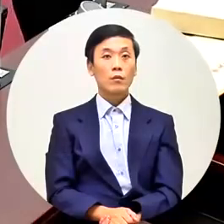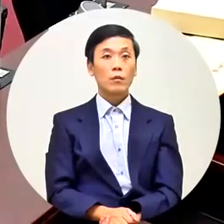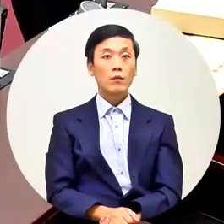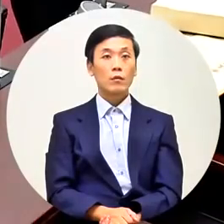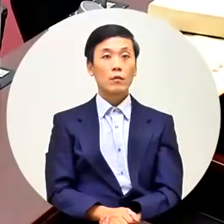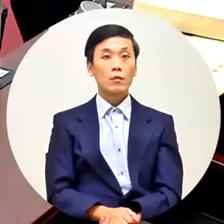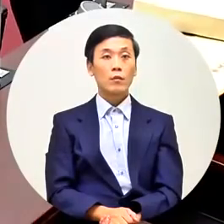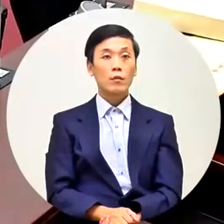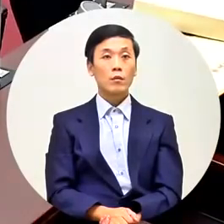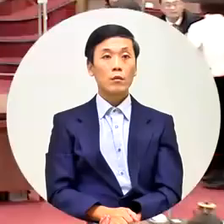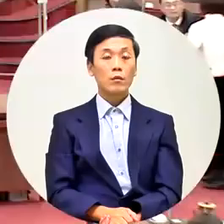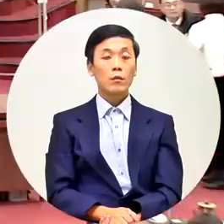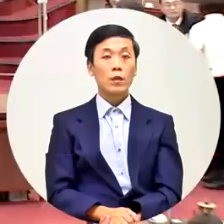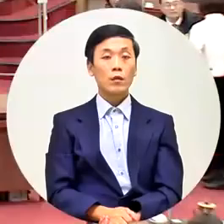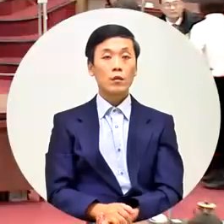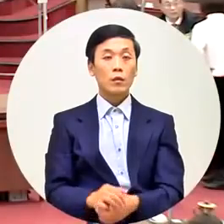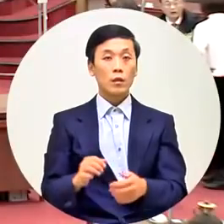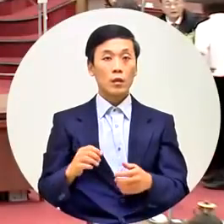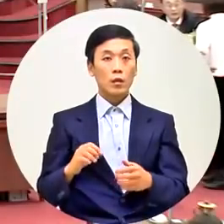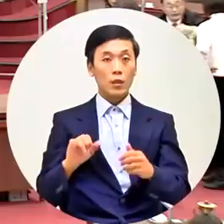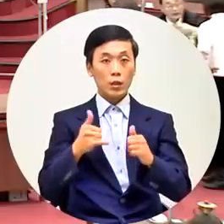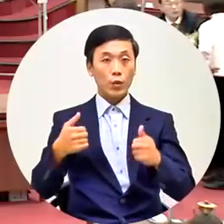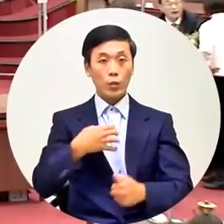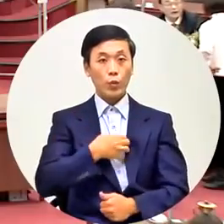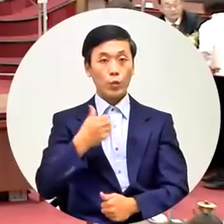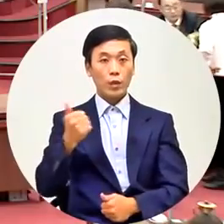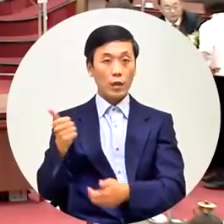请吴立成议员领取选票。